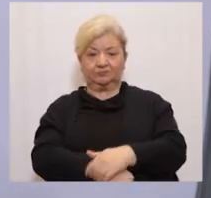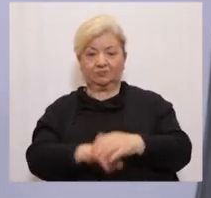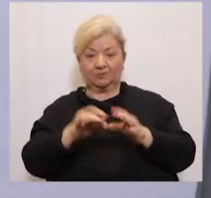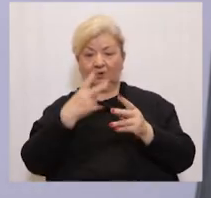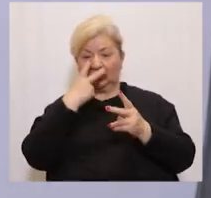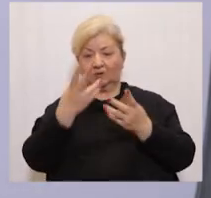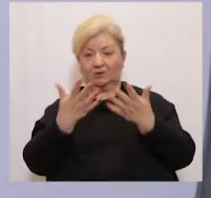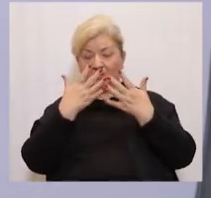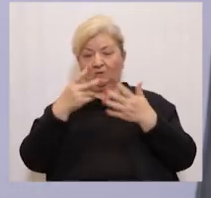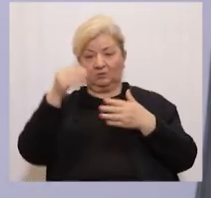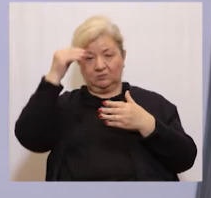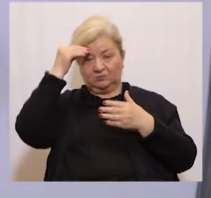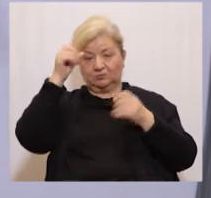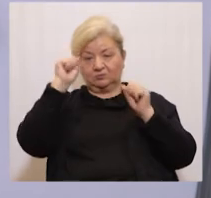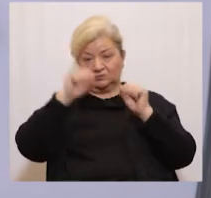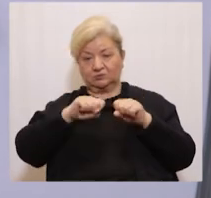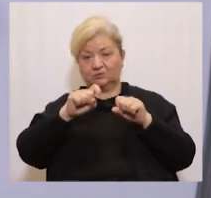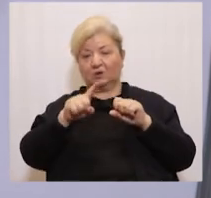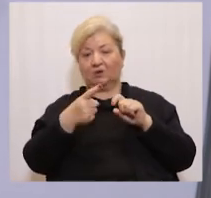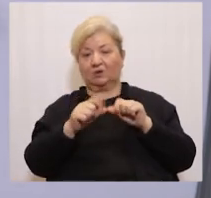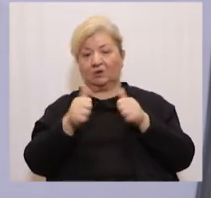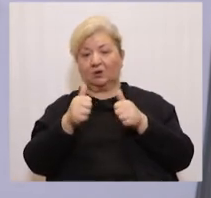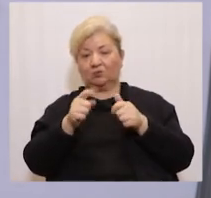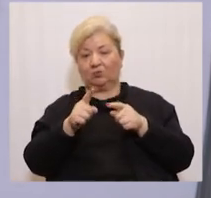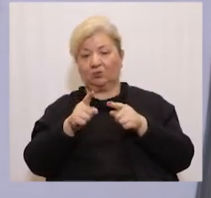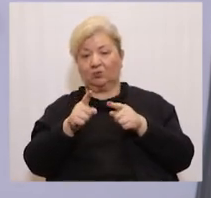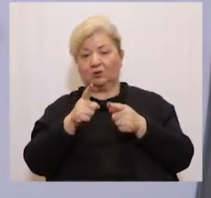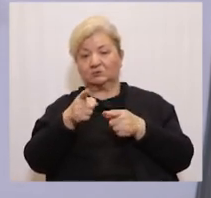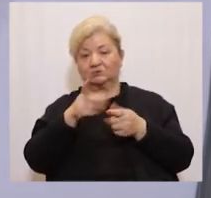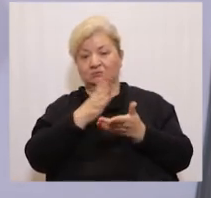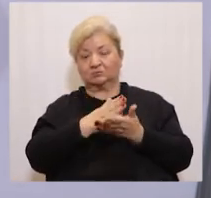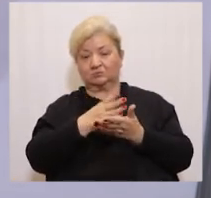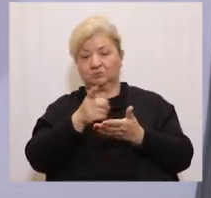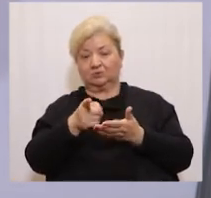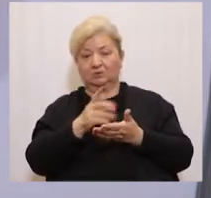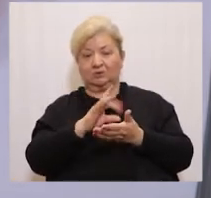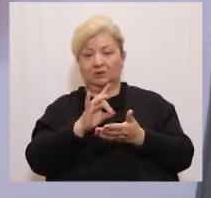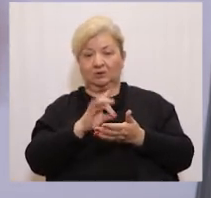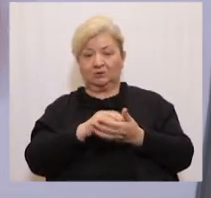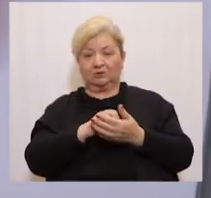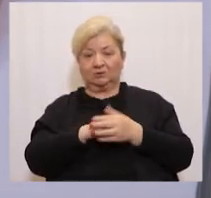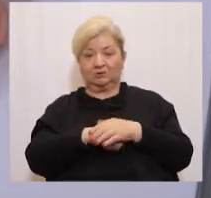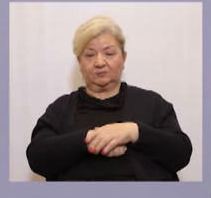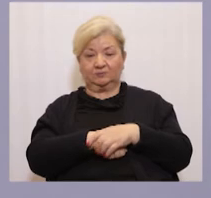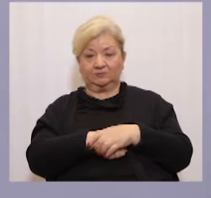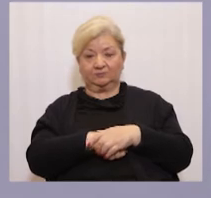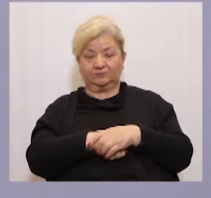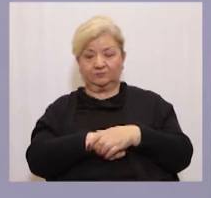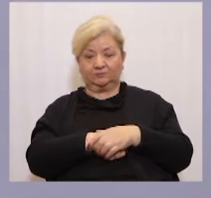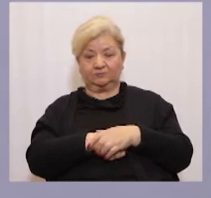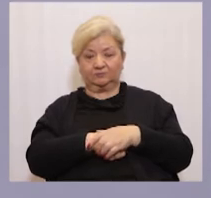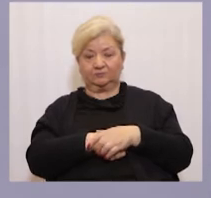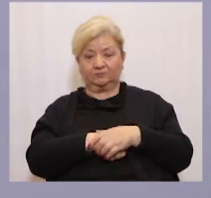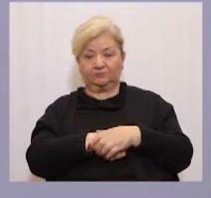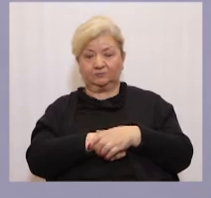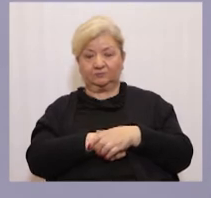წარმოდგენას გვიქმნის თუ რატოა ასე. ესე იგი, ასე ჩაიწერება ხოლმე N-ი, R-ი, სადაც R-ს